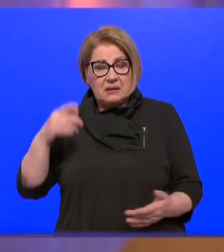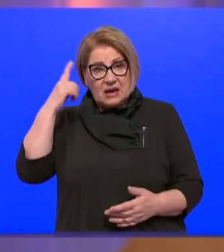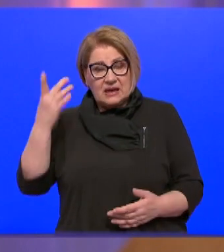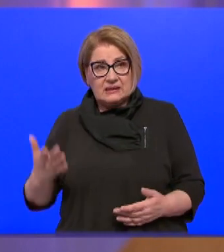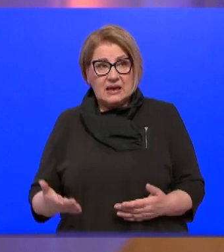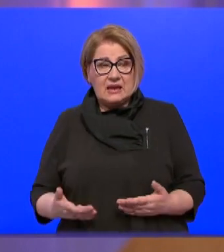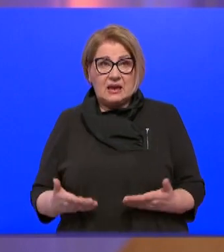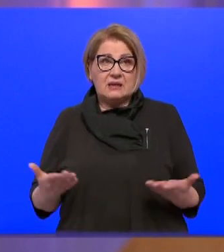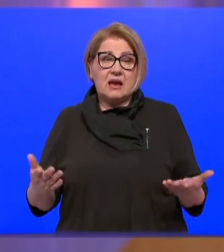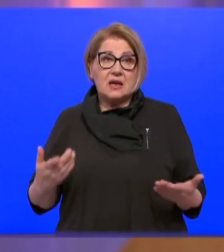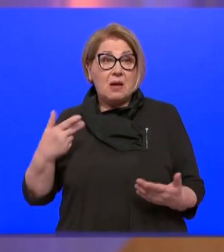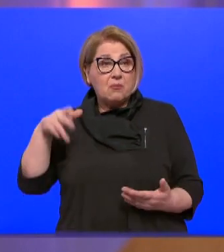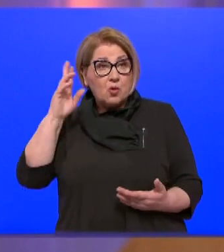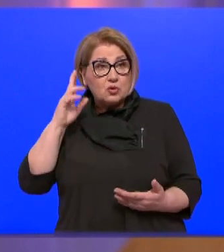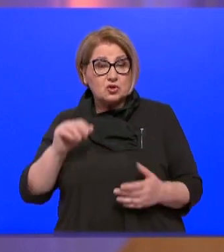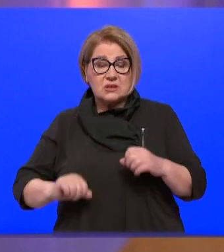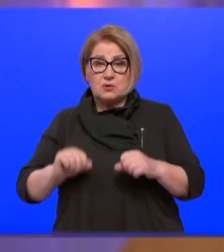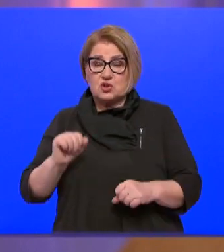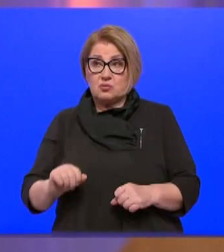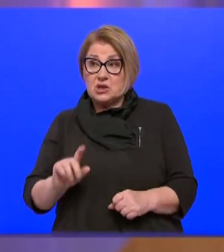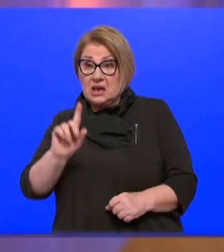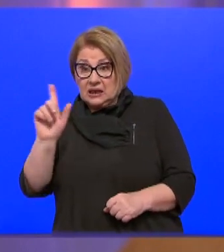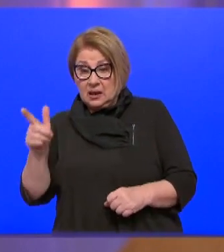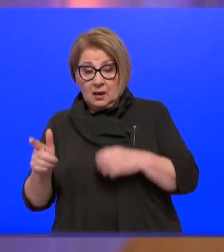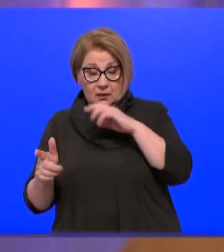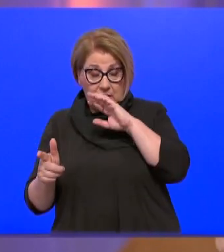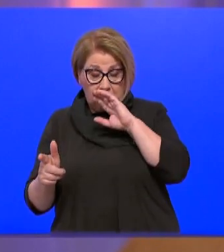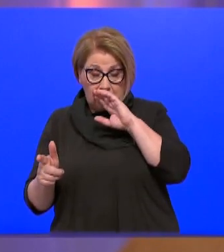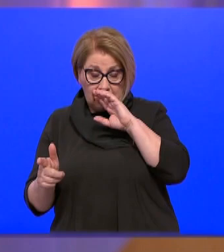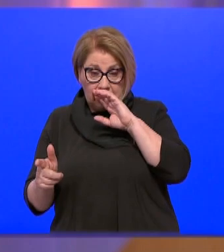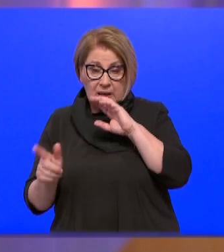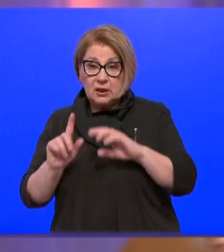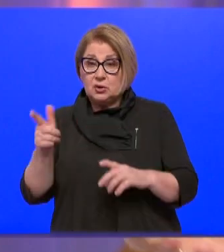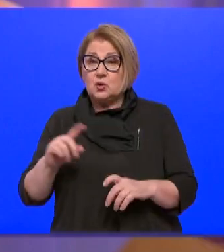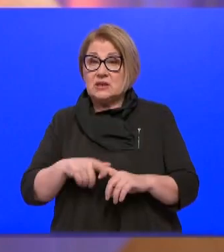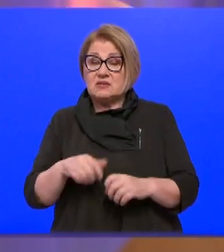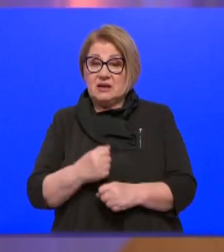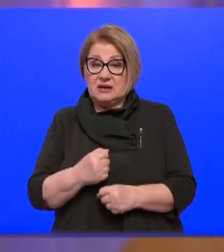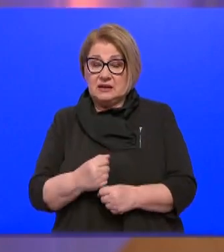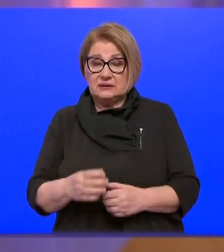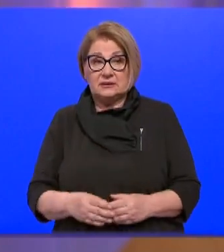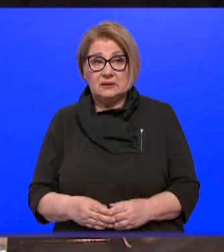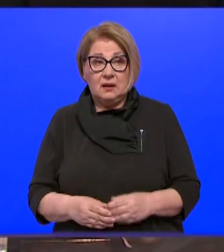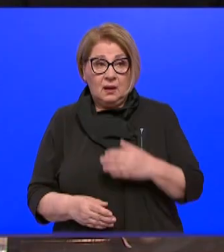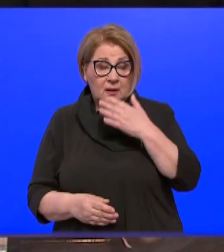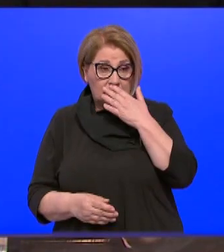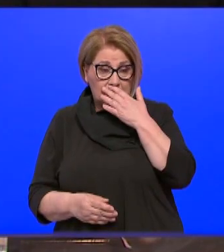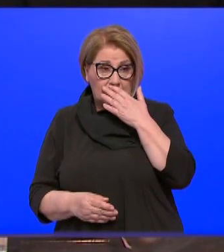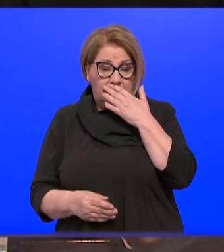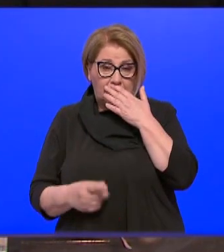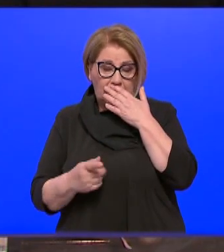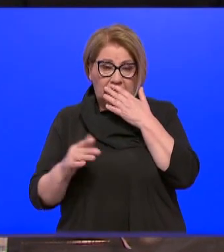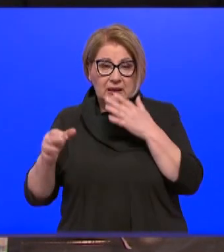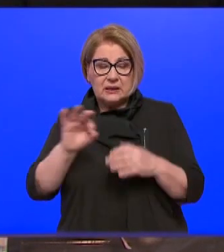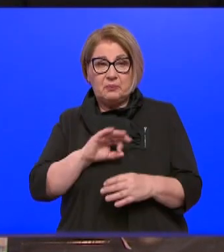ideje, kreativnosti, nema mogućnosti, sposobnosti druge stvari raditi. Može ti tipkati. Bože moj, može, kako bi moja pokojna